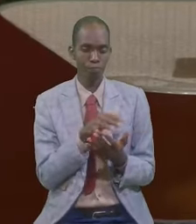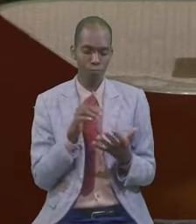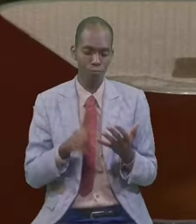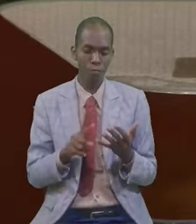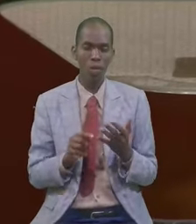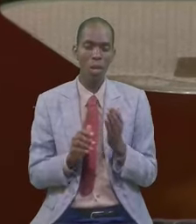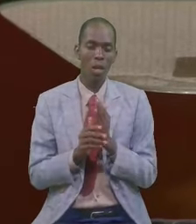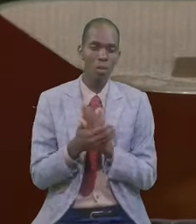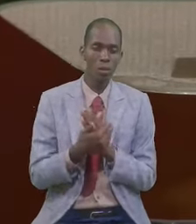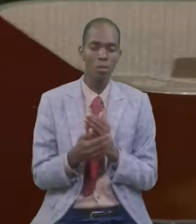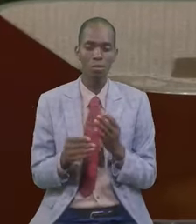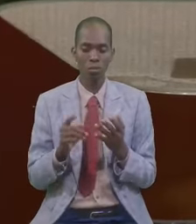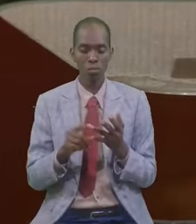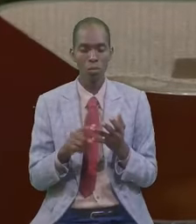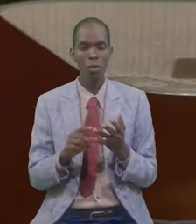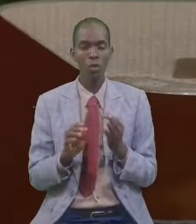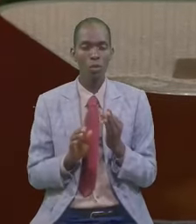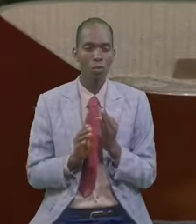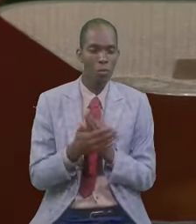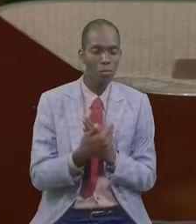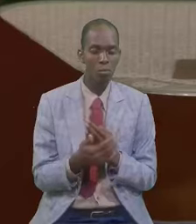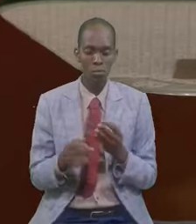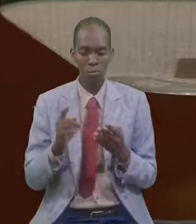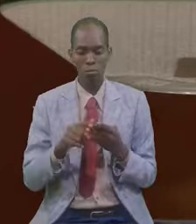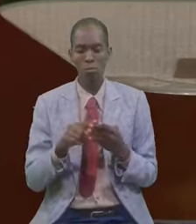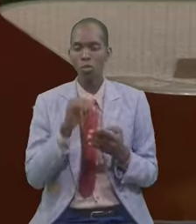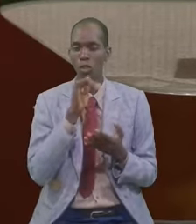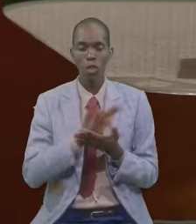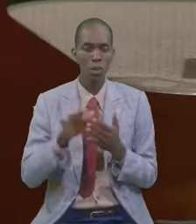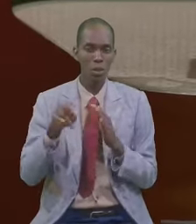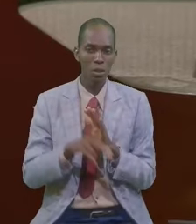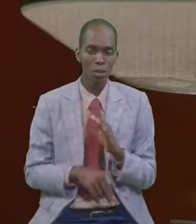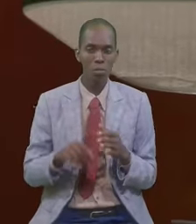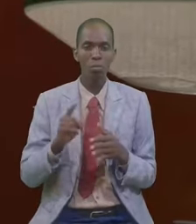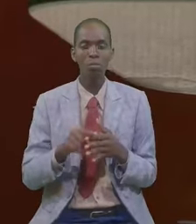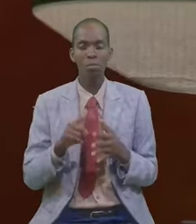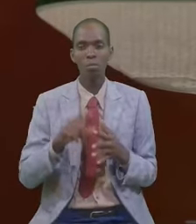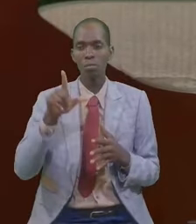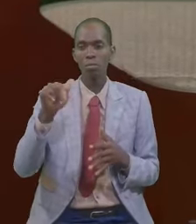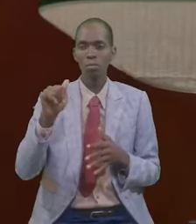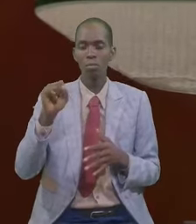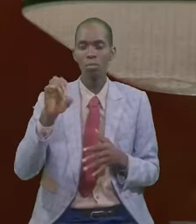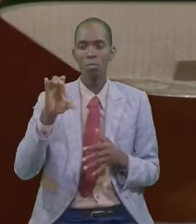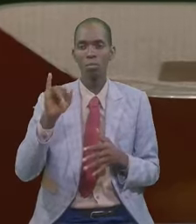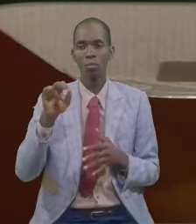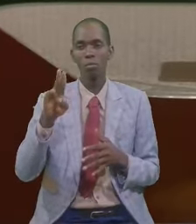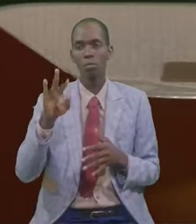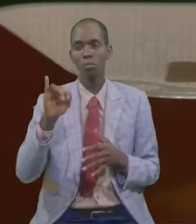de la chair. L'impureté, c'est de la chair. La dissolution, c'est de la chair.